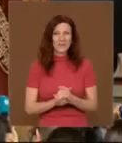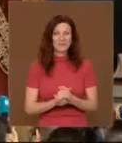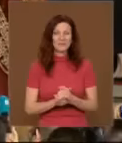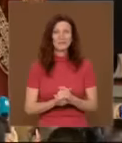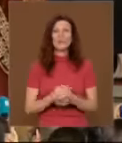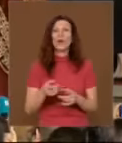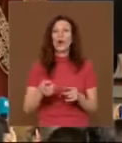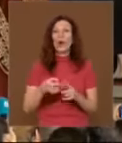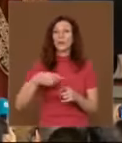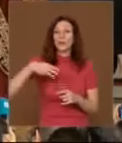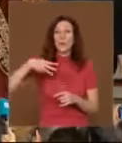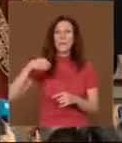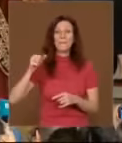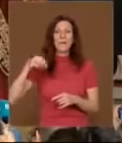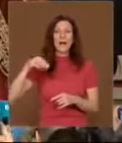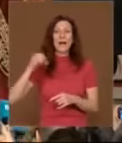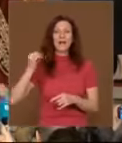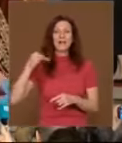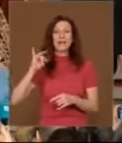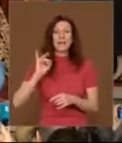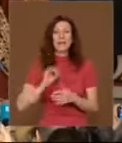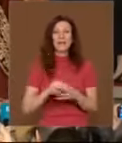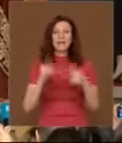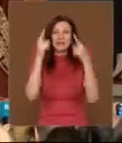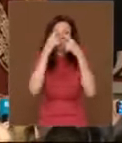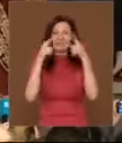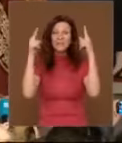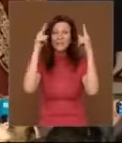От Матея, Святаго Евангелие, чтение.